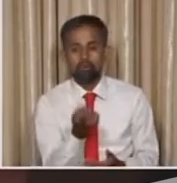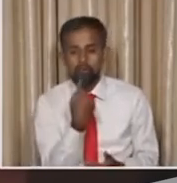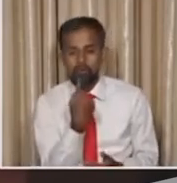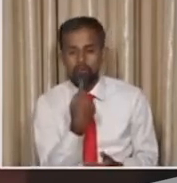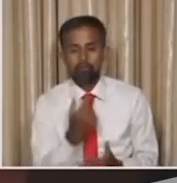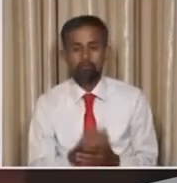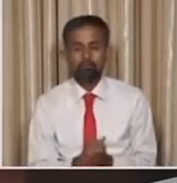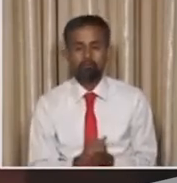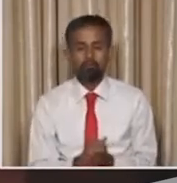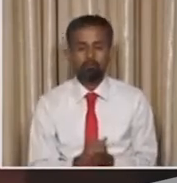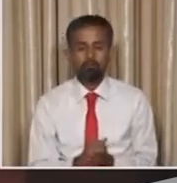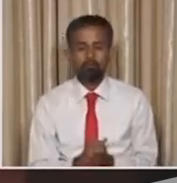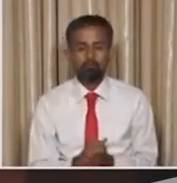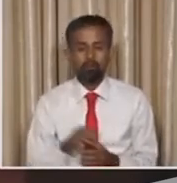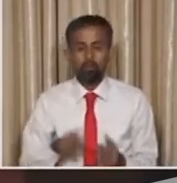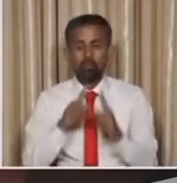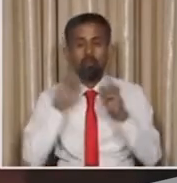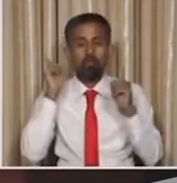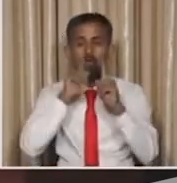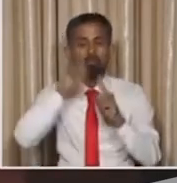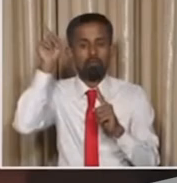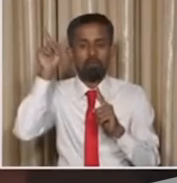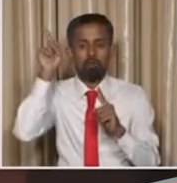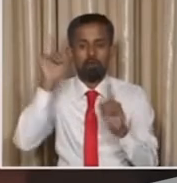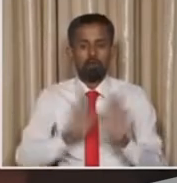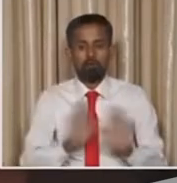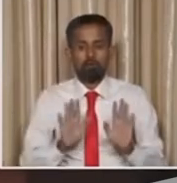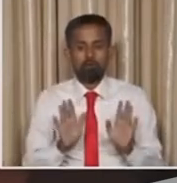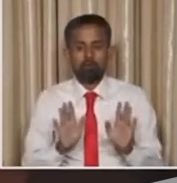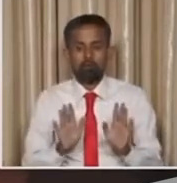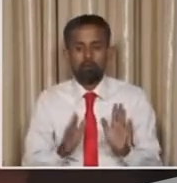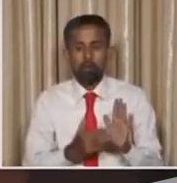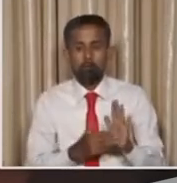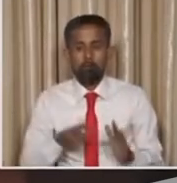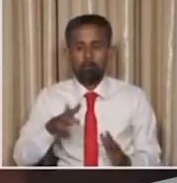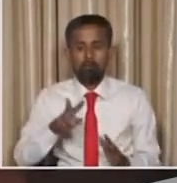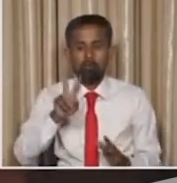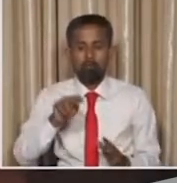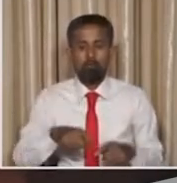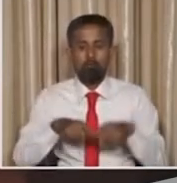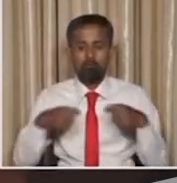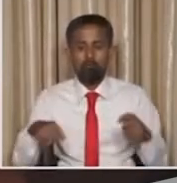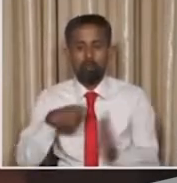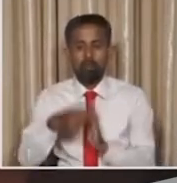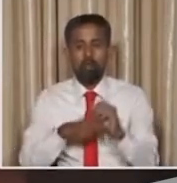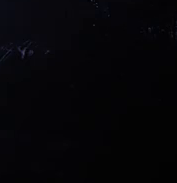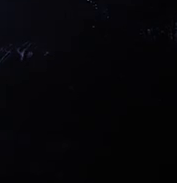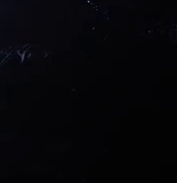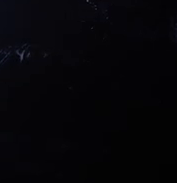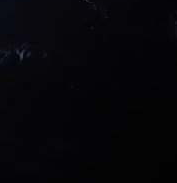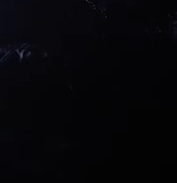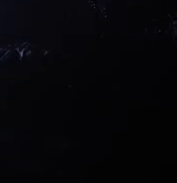මේ හඳට යන එක නෙවෙයි, හඳට යන එක නෙවෙයි, මිලියන 320ක් වියදම් කරලා රට වලපල්ලට නම් ගෙනිහිලා